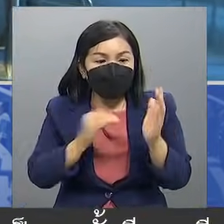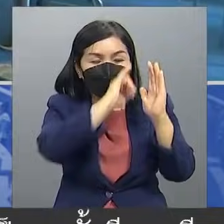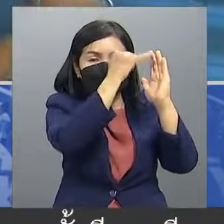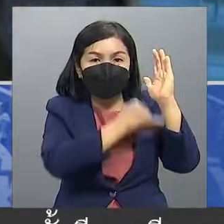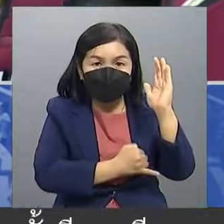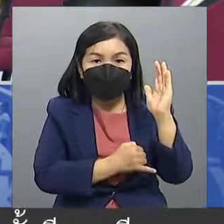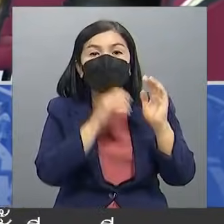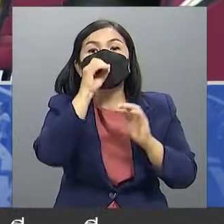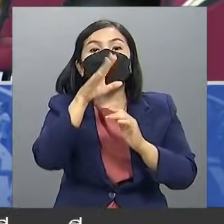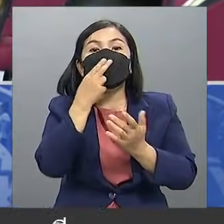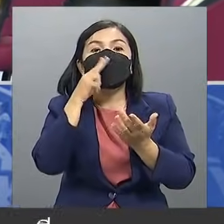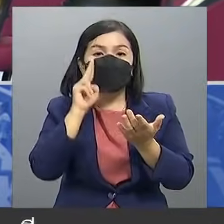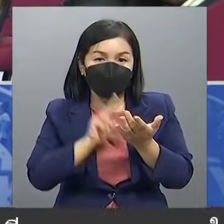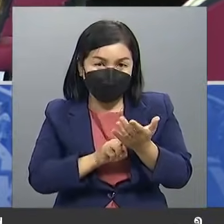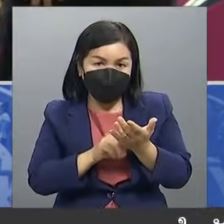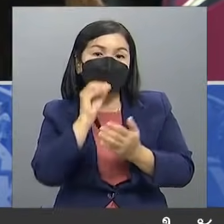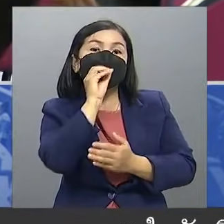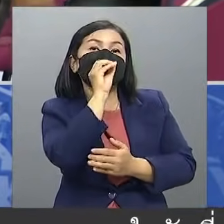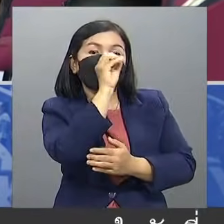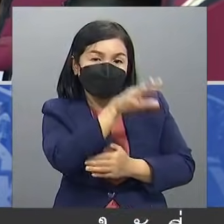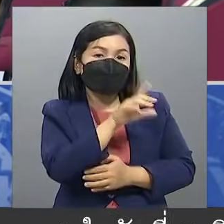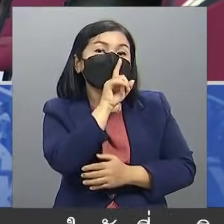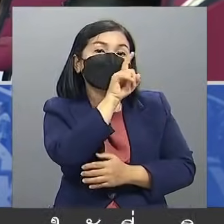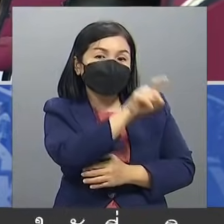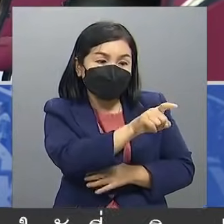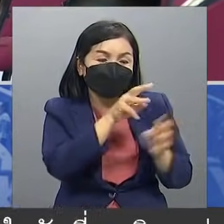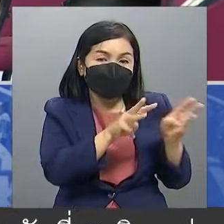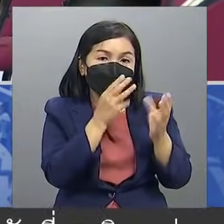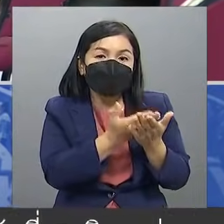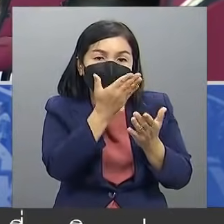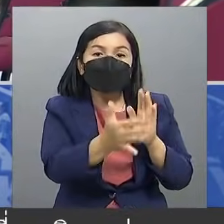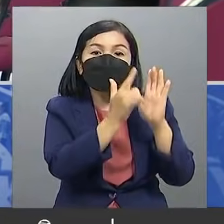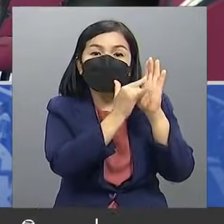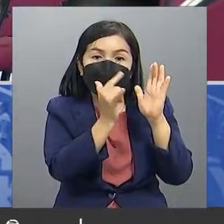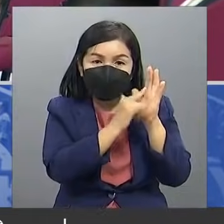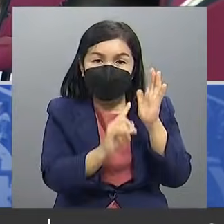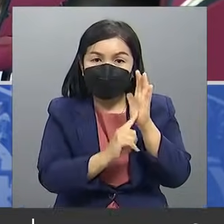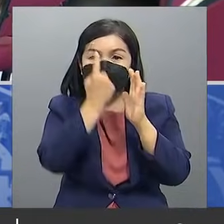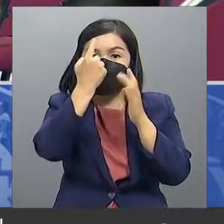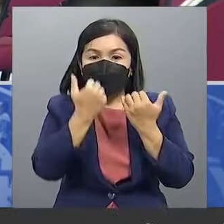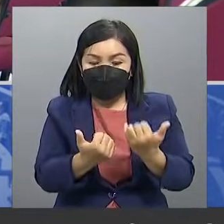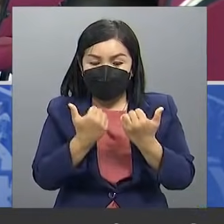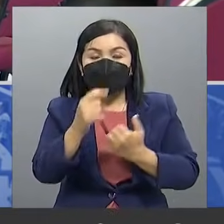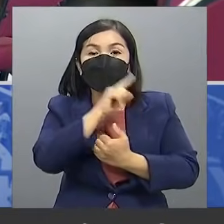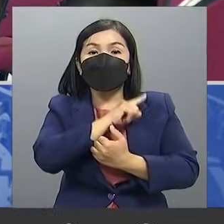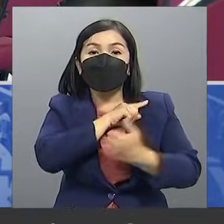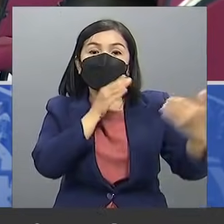หนังสือถามถึงการจัดซื้อวัคซีนซึ่งแจ้งว่าระยะแรกนี้เป็นหน้าที่ของหน่วยงานภาครัฐ